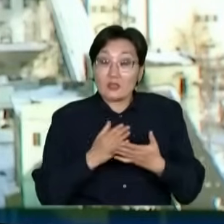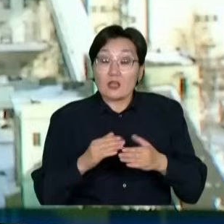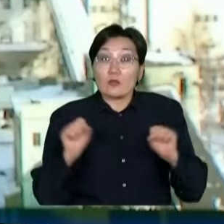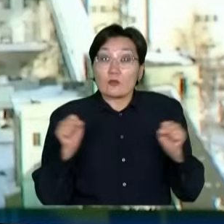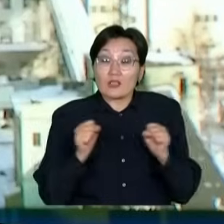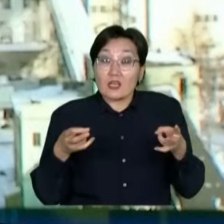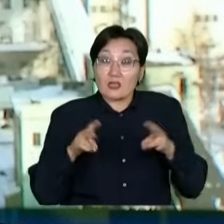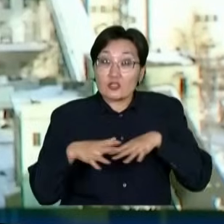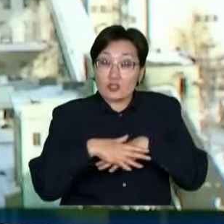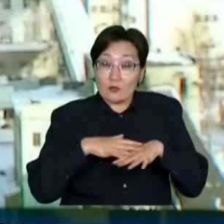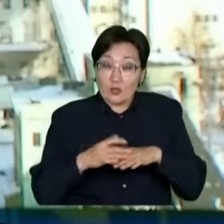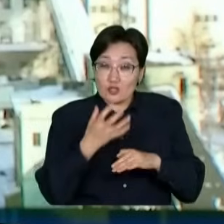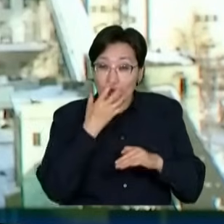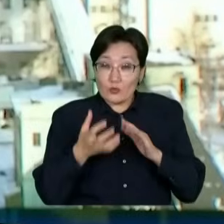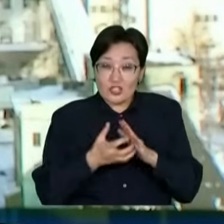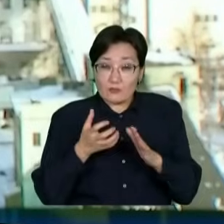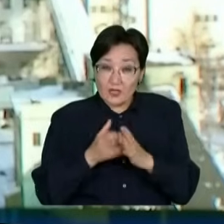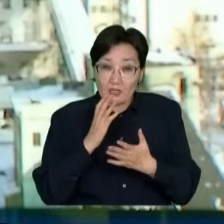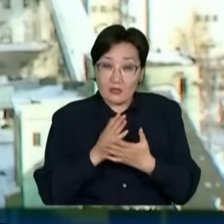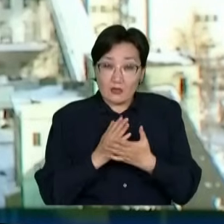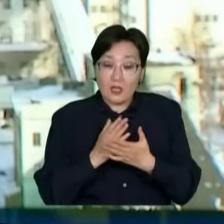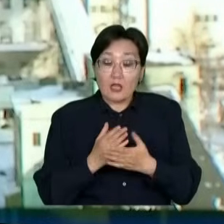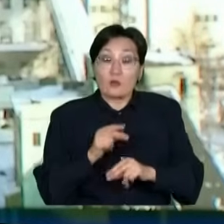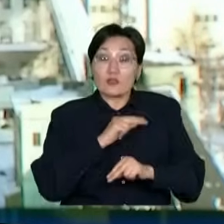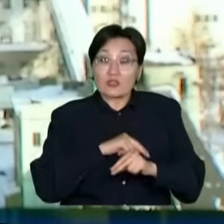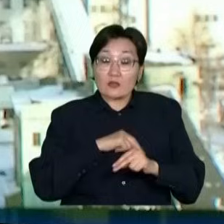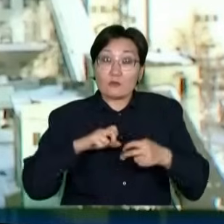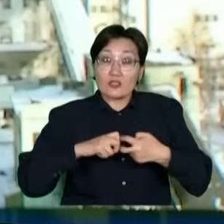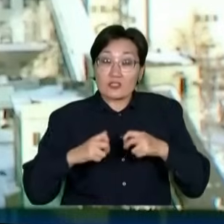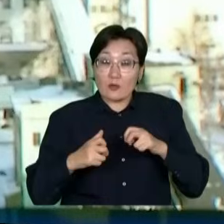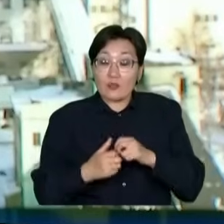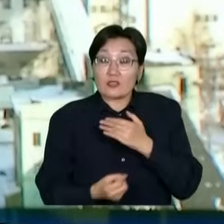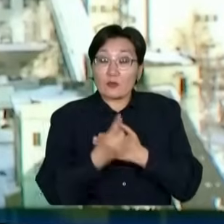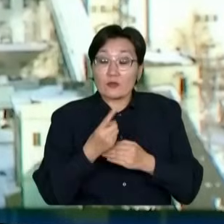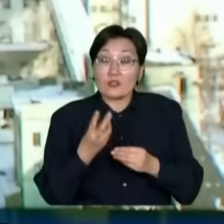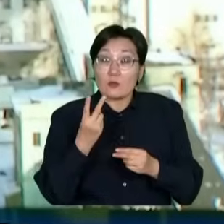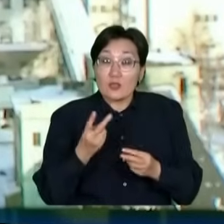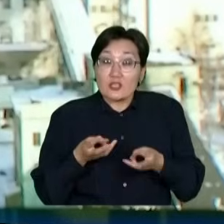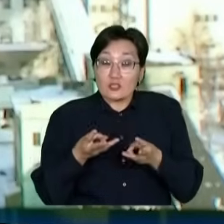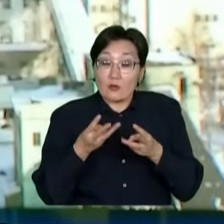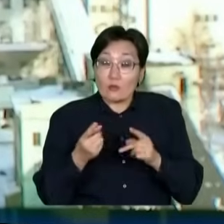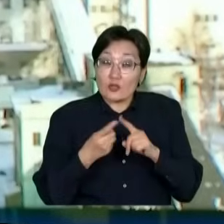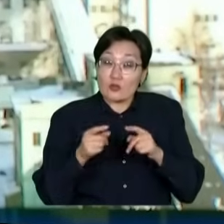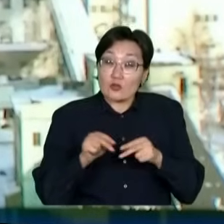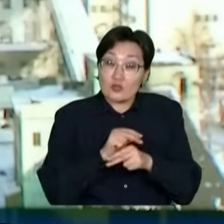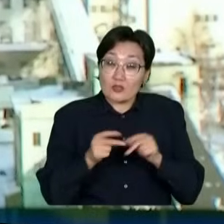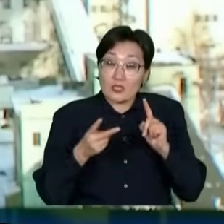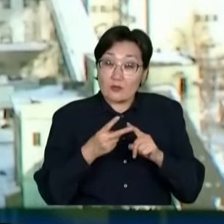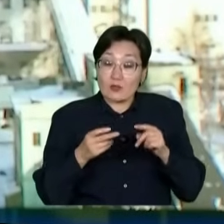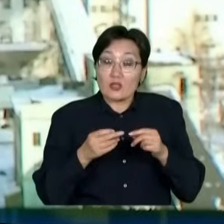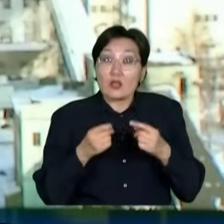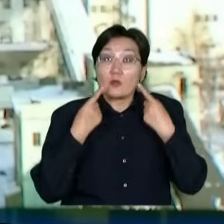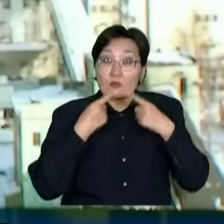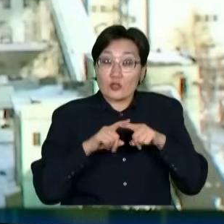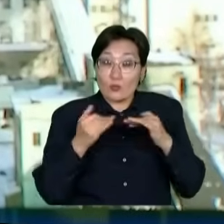ағайынды жылытуға жетіңкіремей жатқан көрінеді. Ал қызметі қырын кеткен 2 қазандықтың біреуі жөнделсе, екіншісін инженерлер